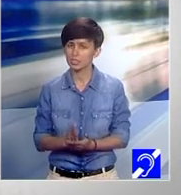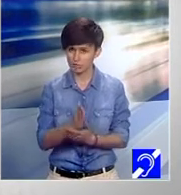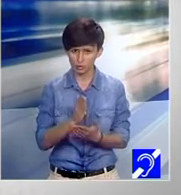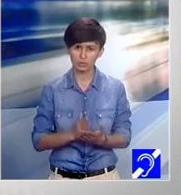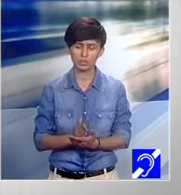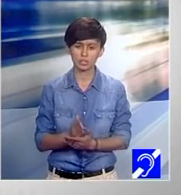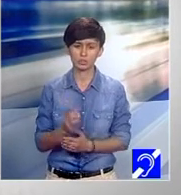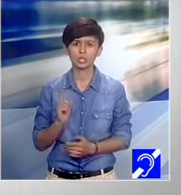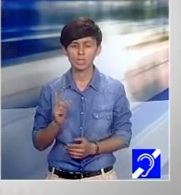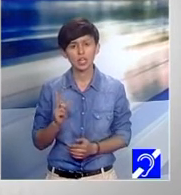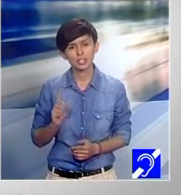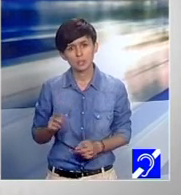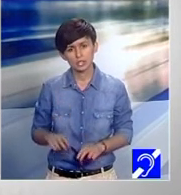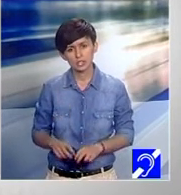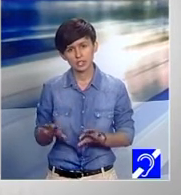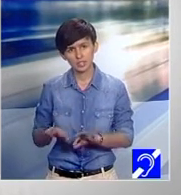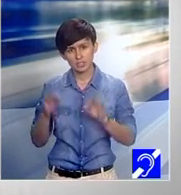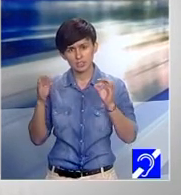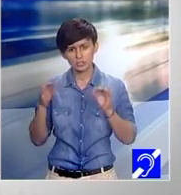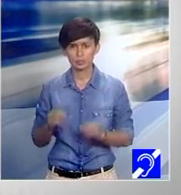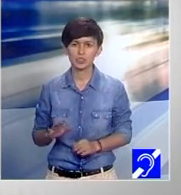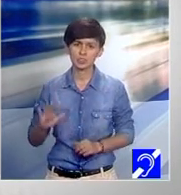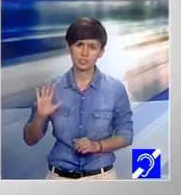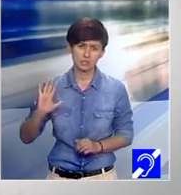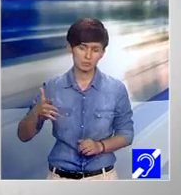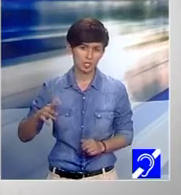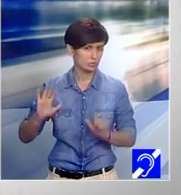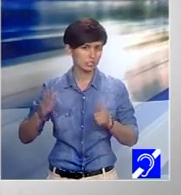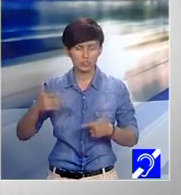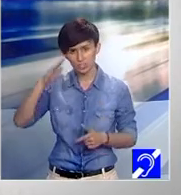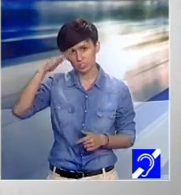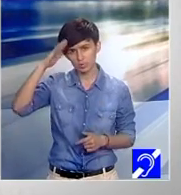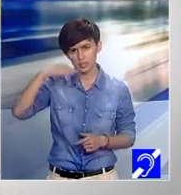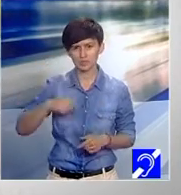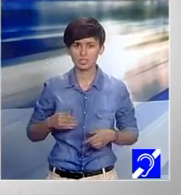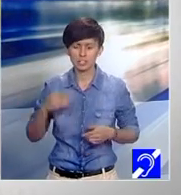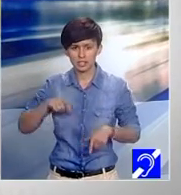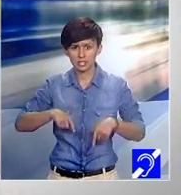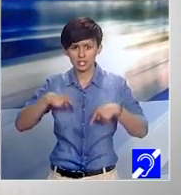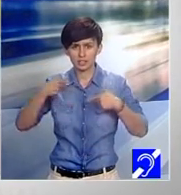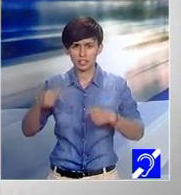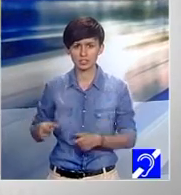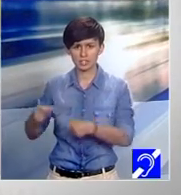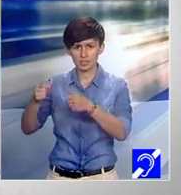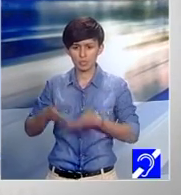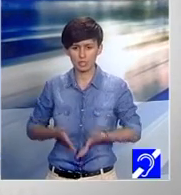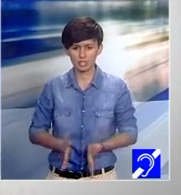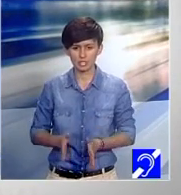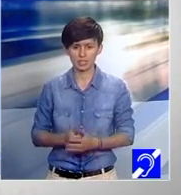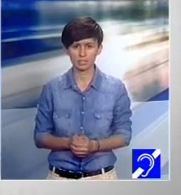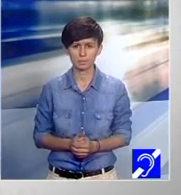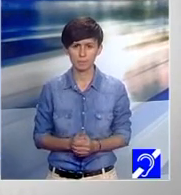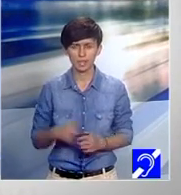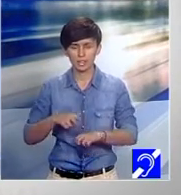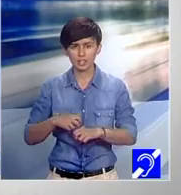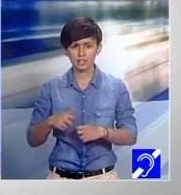să fie descoperiți precoce în a 5-a, 7-a zi de viață în maternitate. Screeningul despre care vorbeați puțin mai devreme și care este